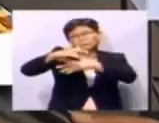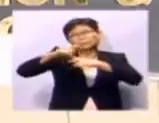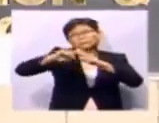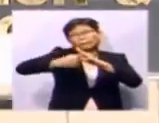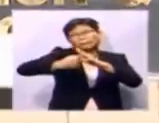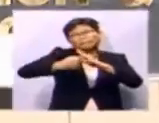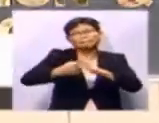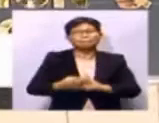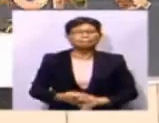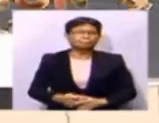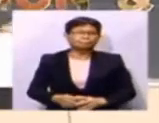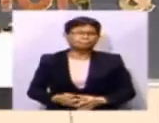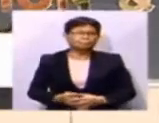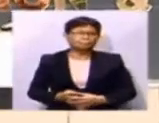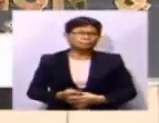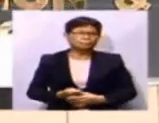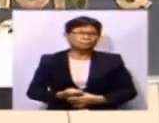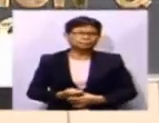tepat.